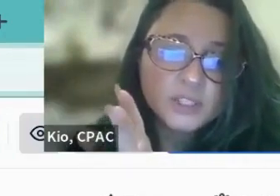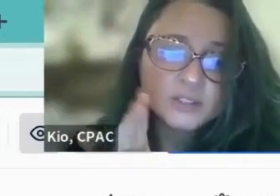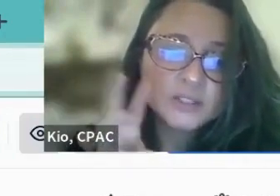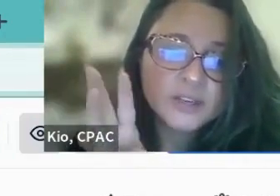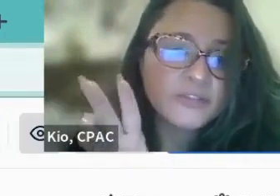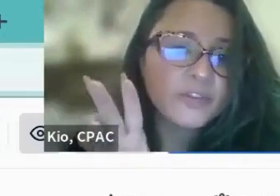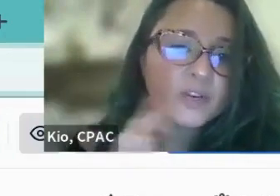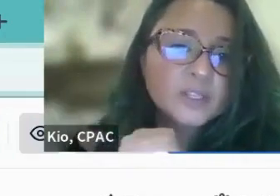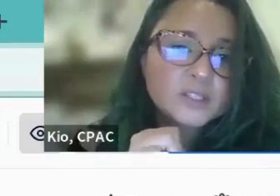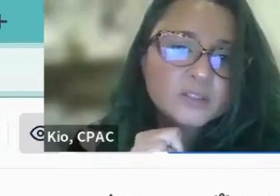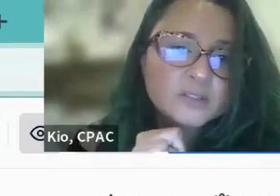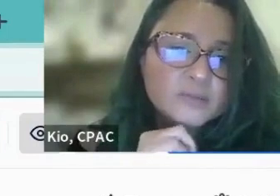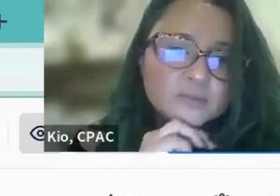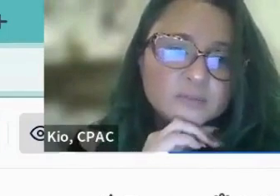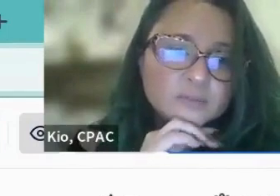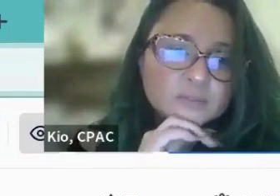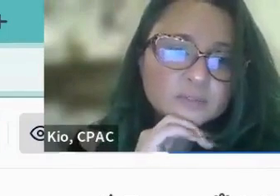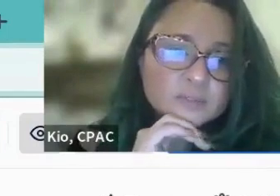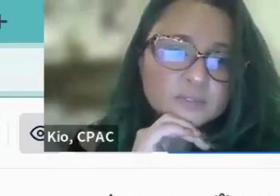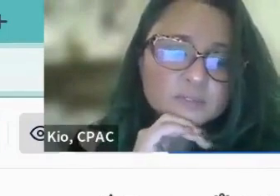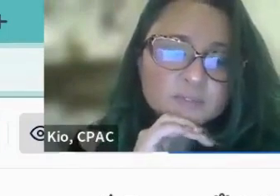参与。